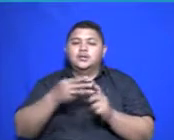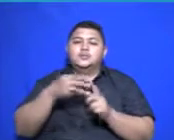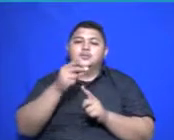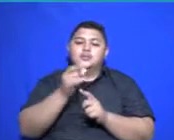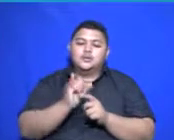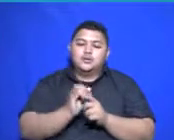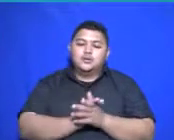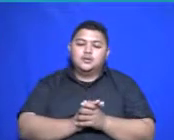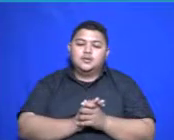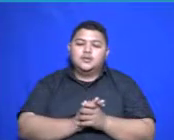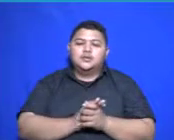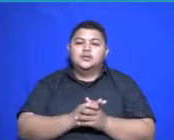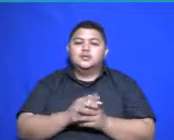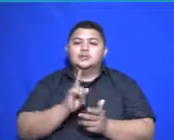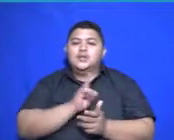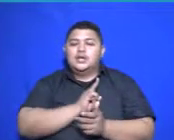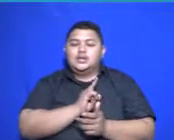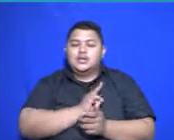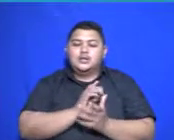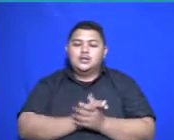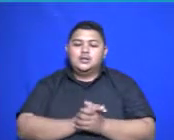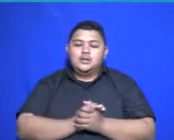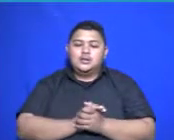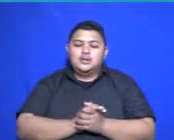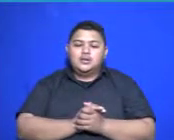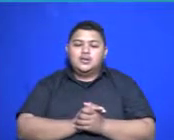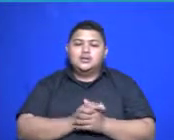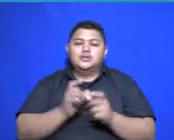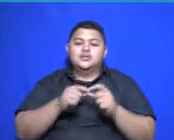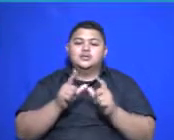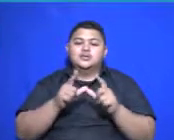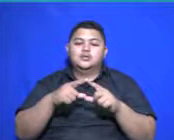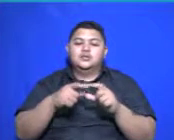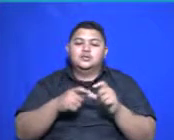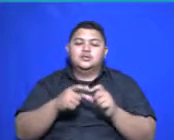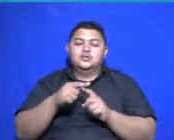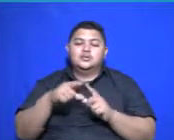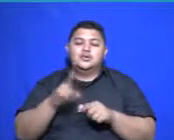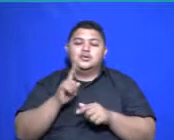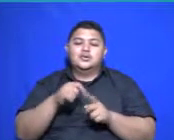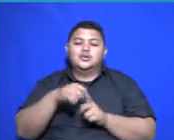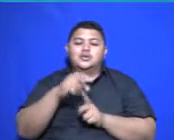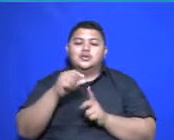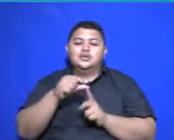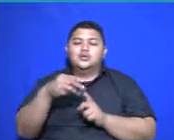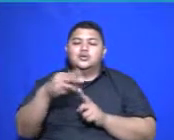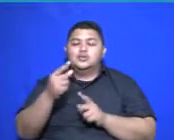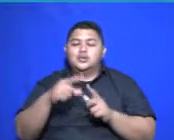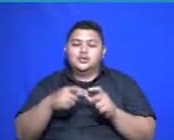BRI, Mandiri, ada bank swasta, dan juga ada koperasi. Ini baru pertama